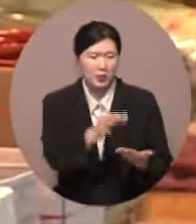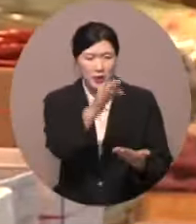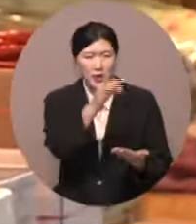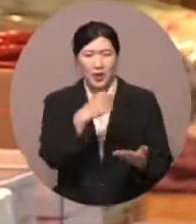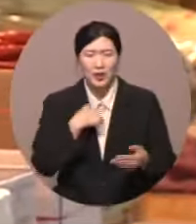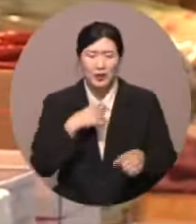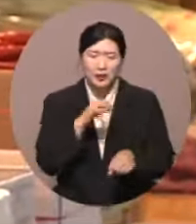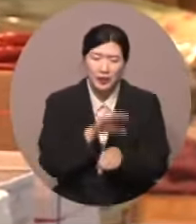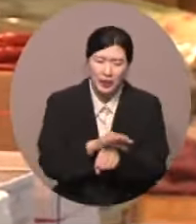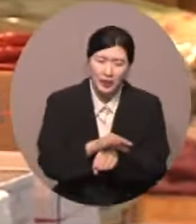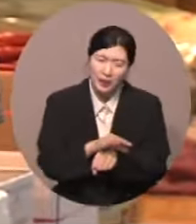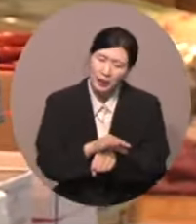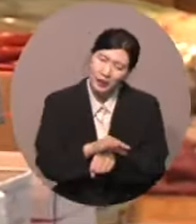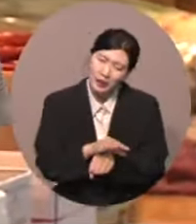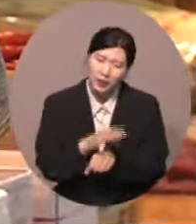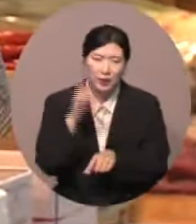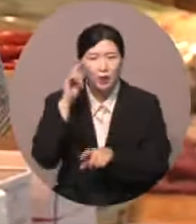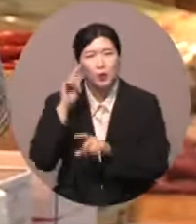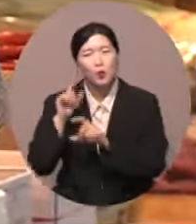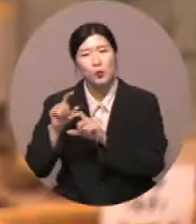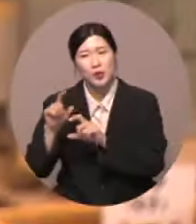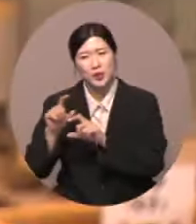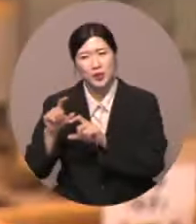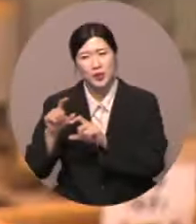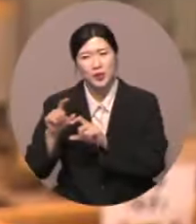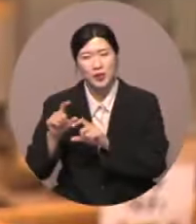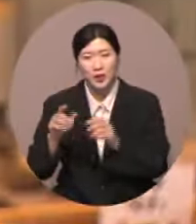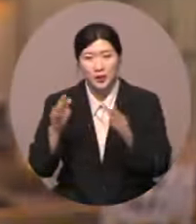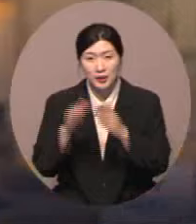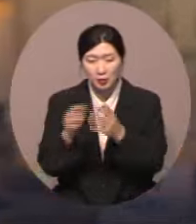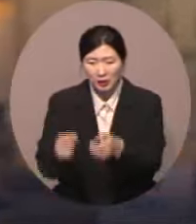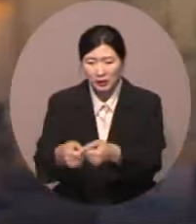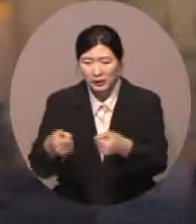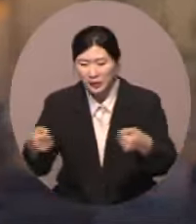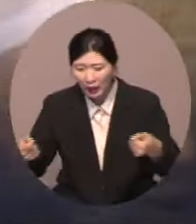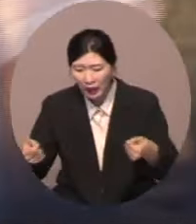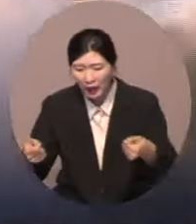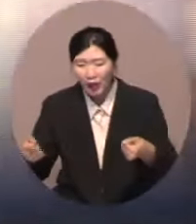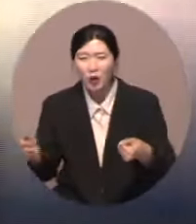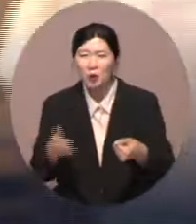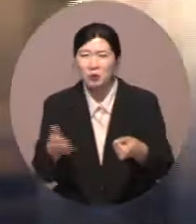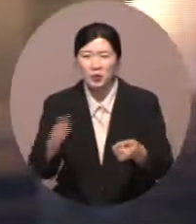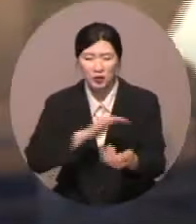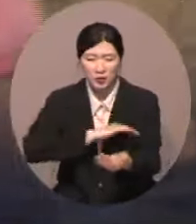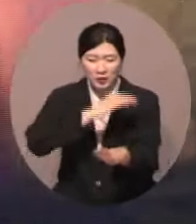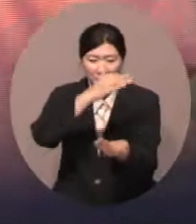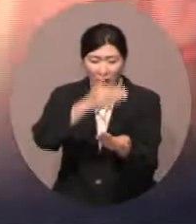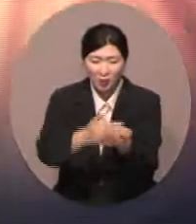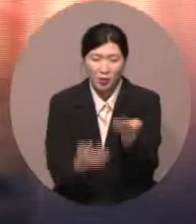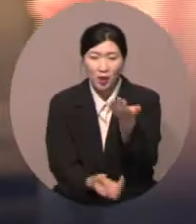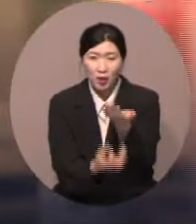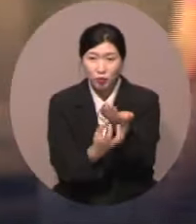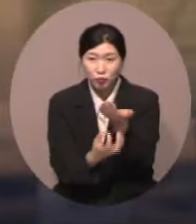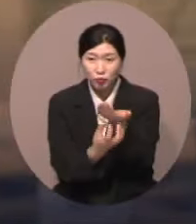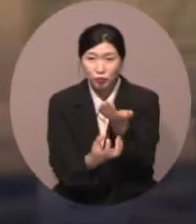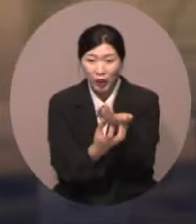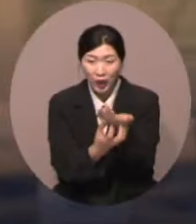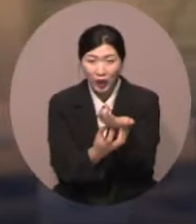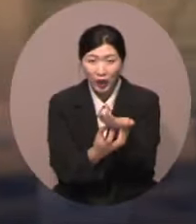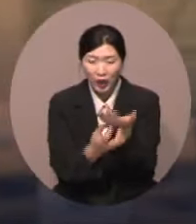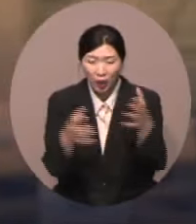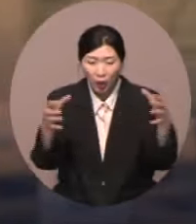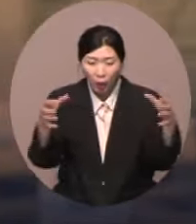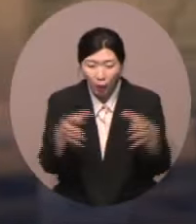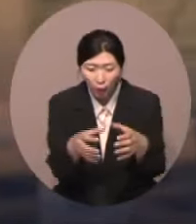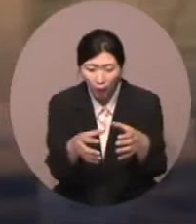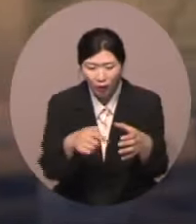물건을 선뜻 집어들지 못합니다. 집에 가서 풀어놓으면 먹을 게 없어, 쌍꾸나무. 세 사람이 먹으려고 그런데 딱